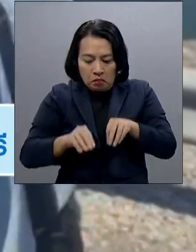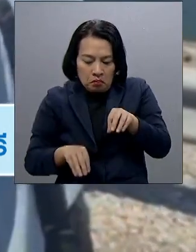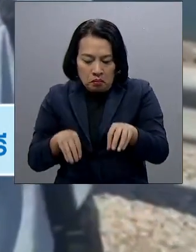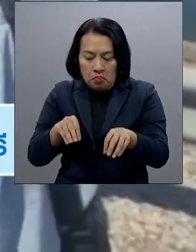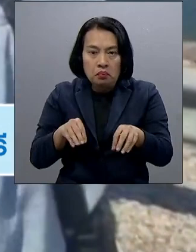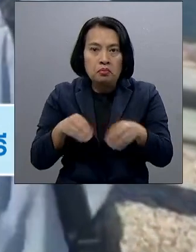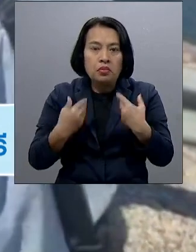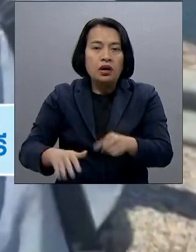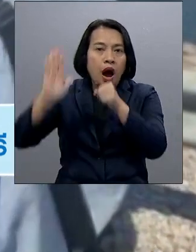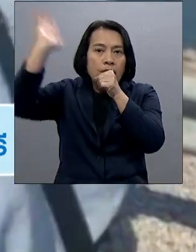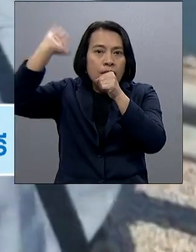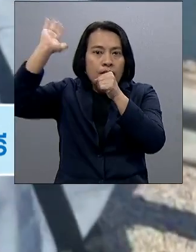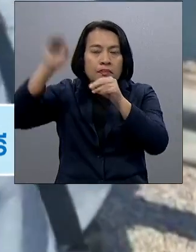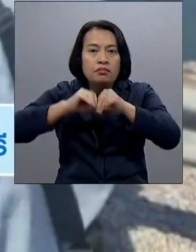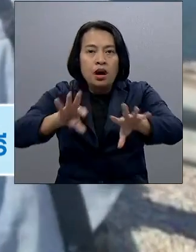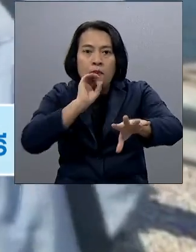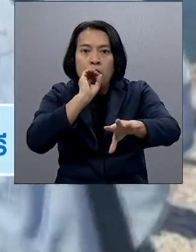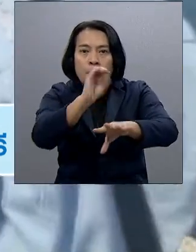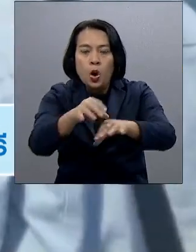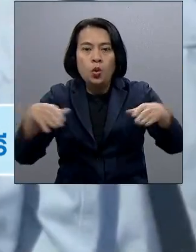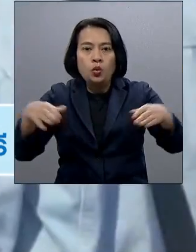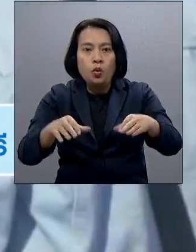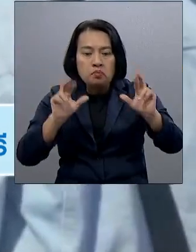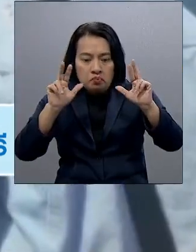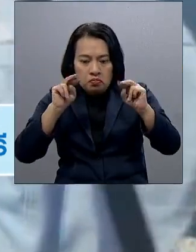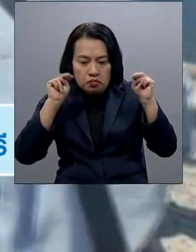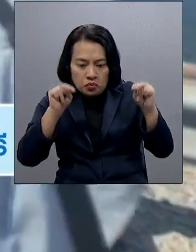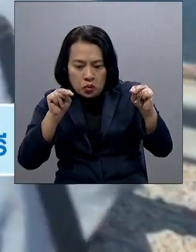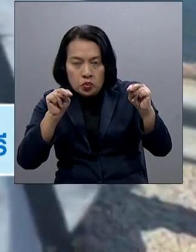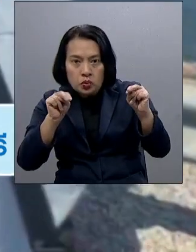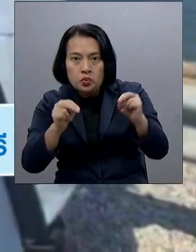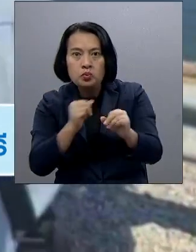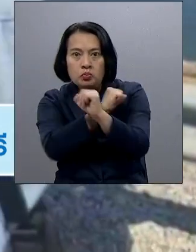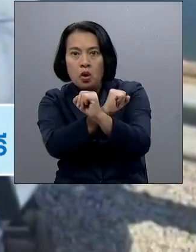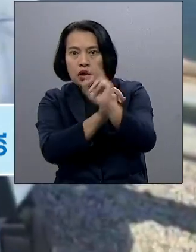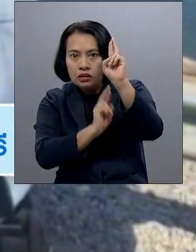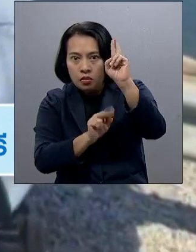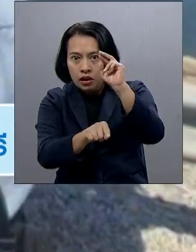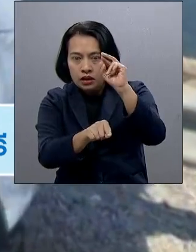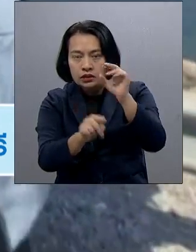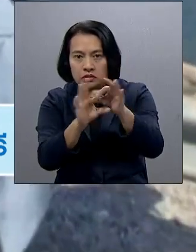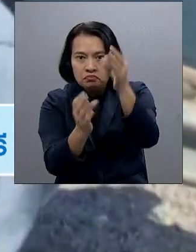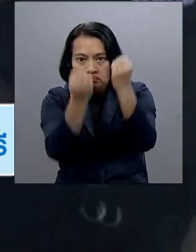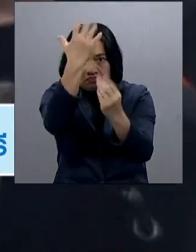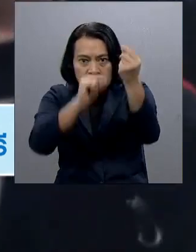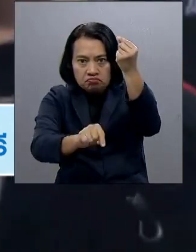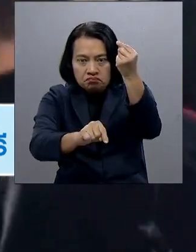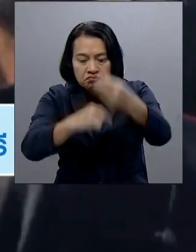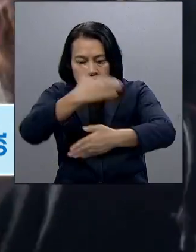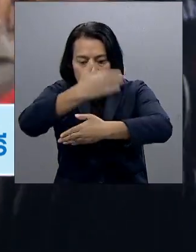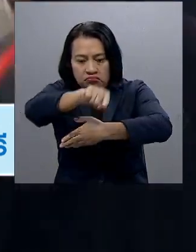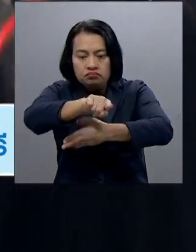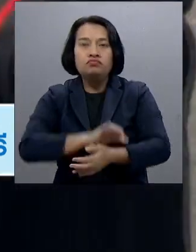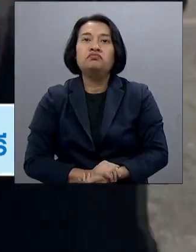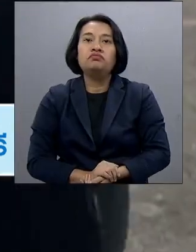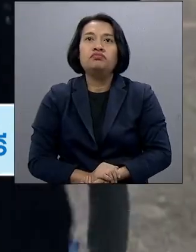พันธ์จัดชุดลาดตระเวนเฝ้าระวังรอบๆพื้นที่นะคะท่านก็บอกว่าเป็นเสือโคร่งขนาดใหญ่ที่น่